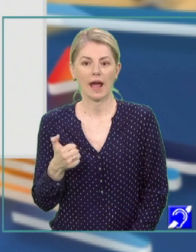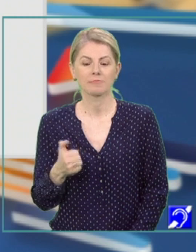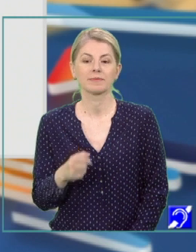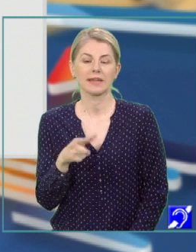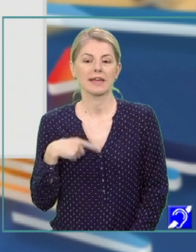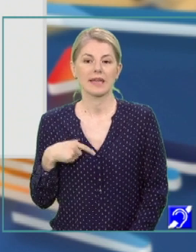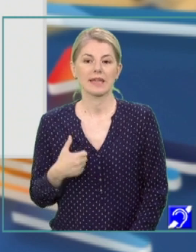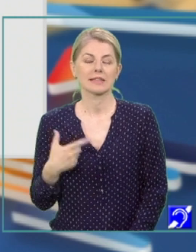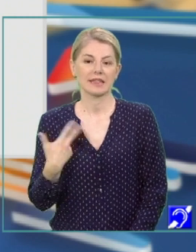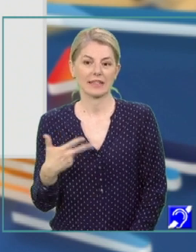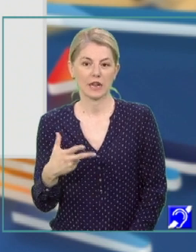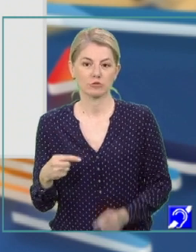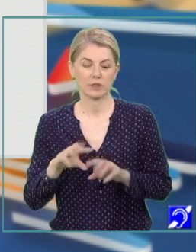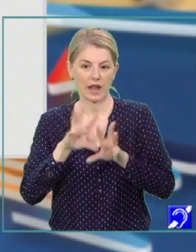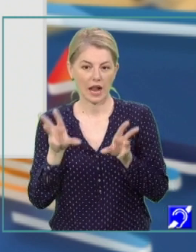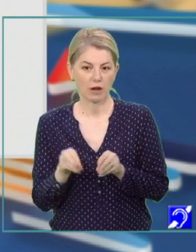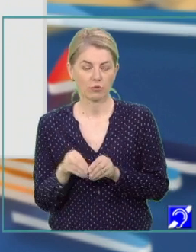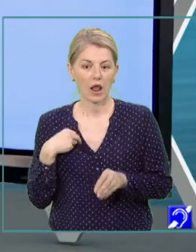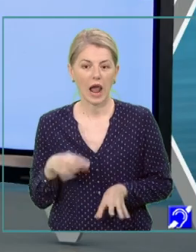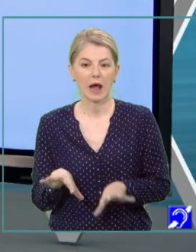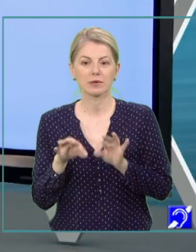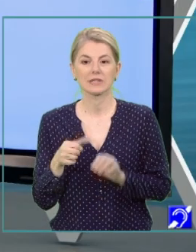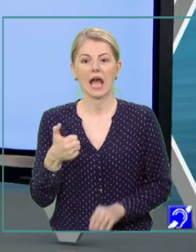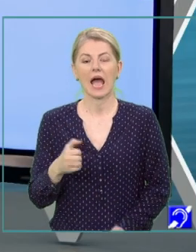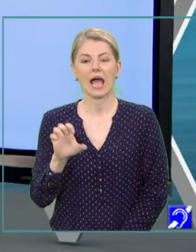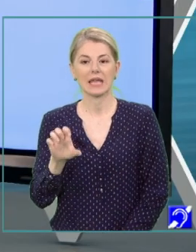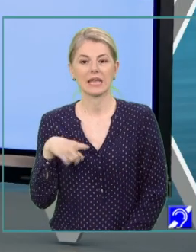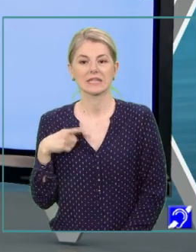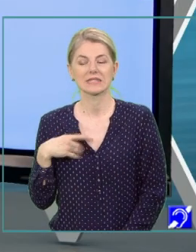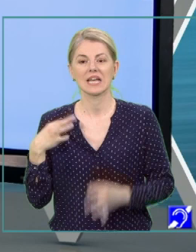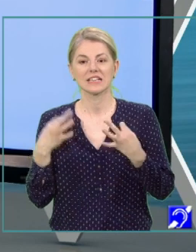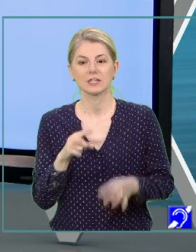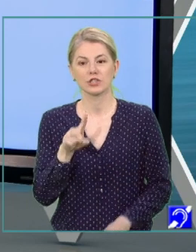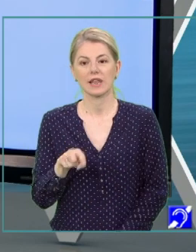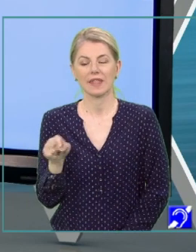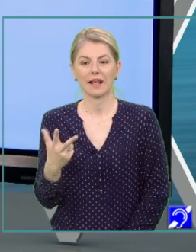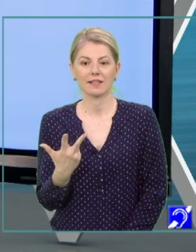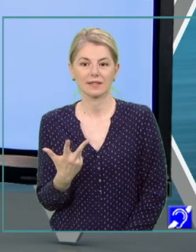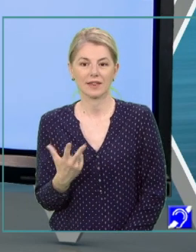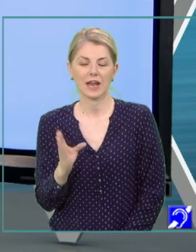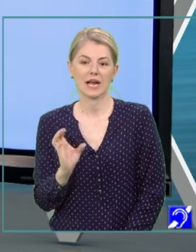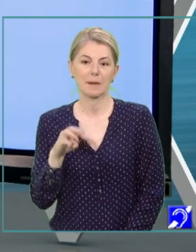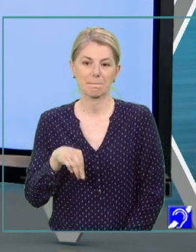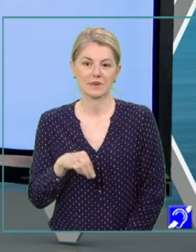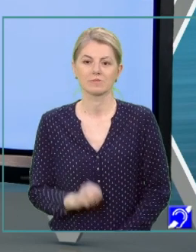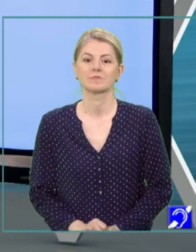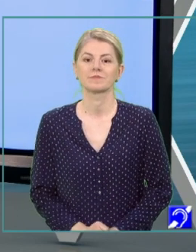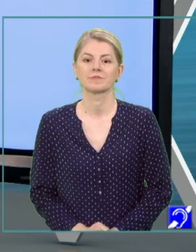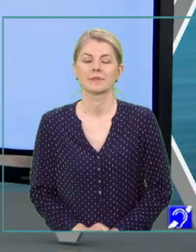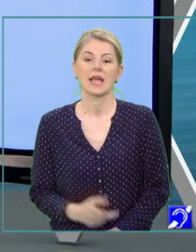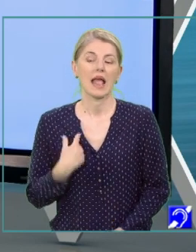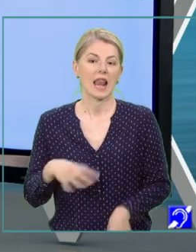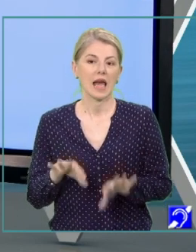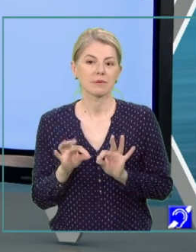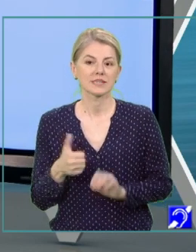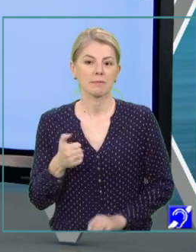este 300, de unde am găsit că AE este 10 radical din 3 cm. L-am